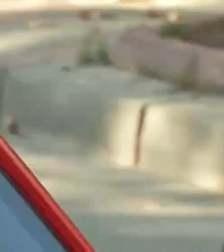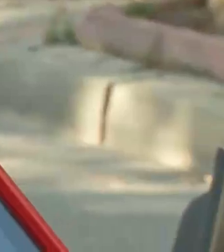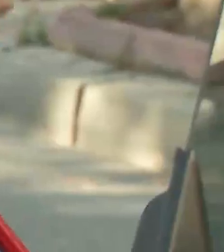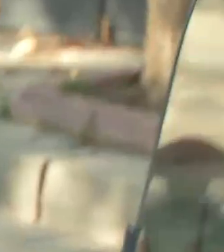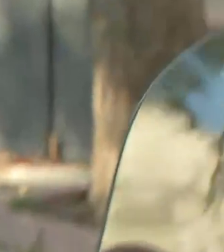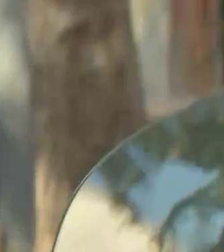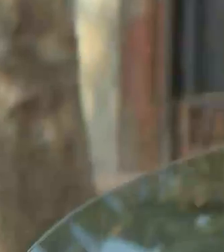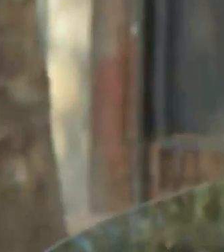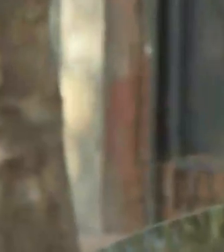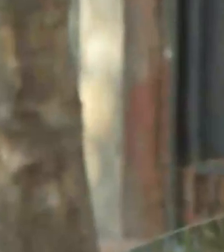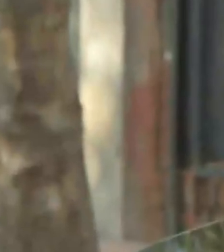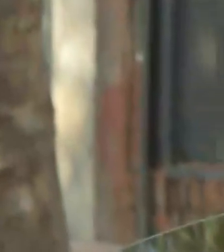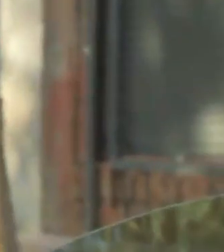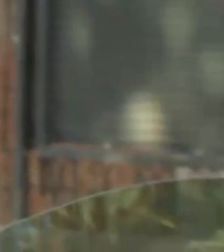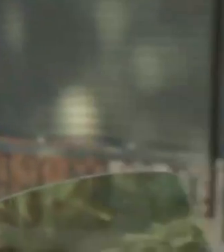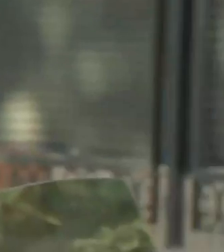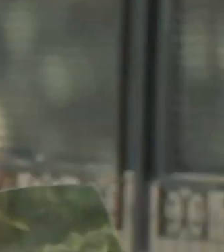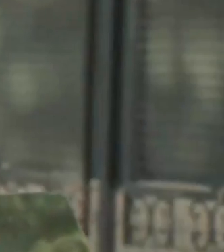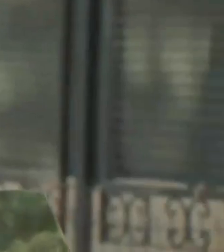Kapısını açtı iniyor.